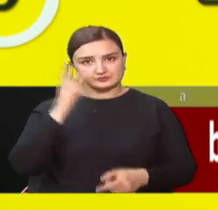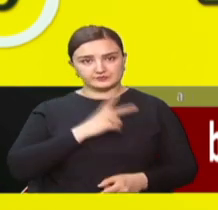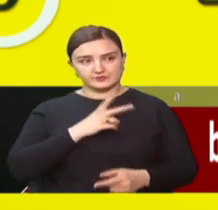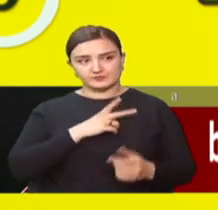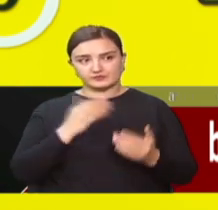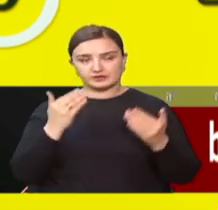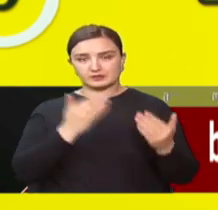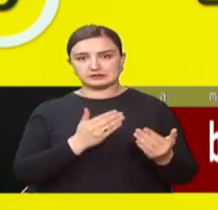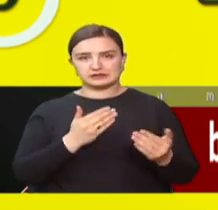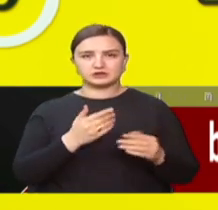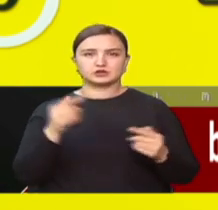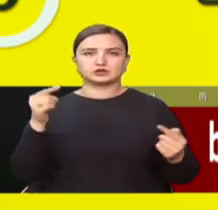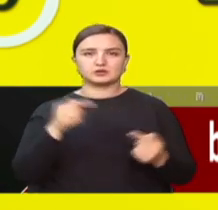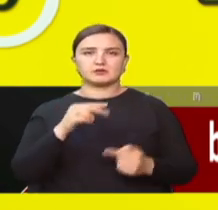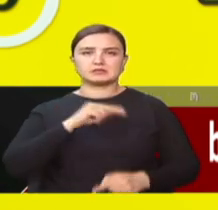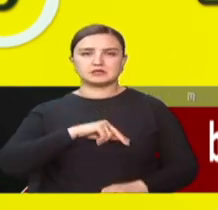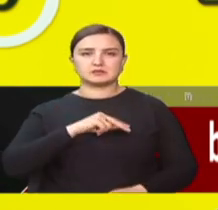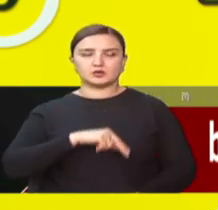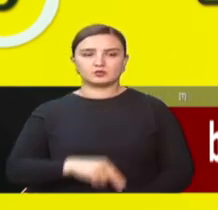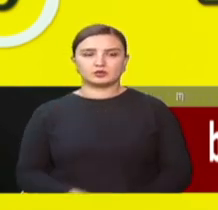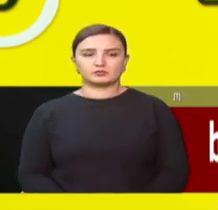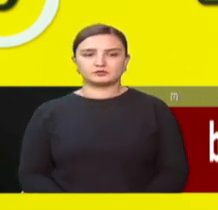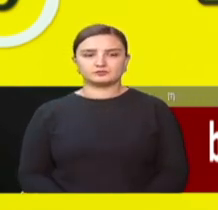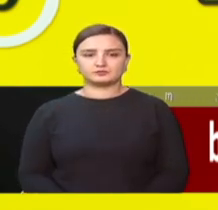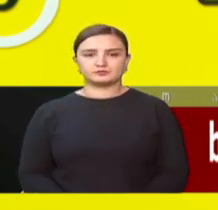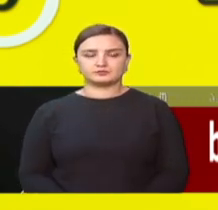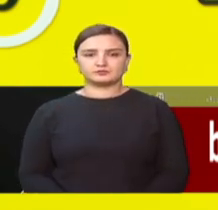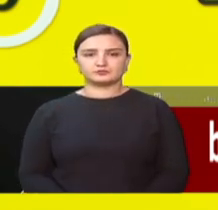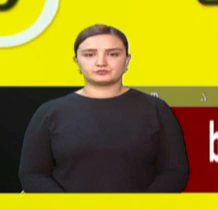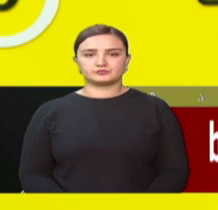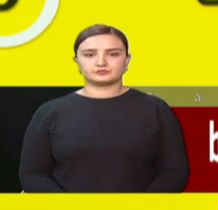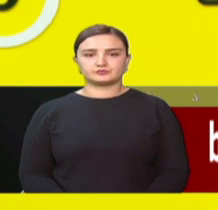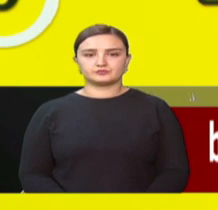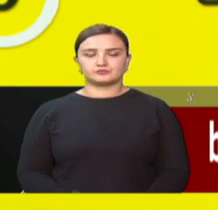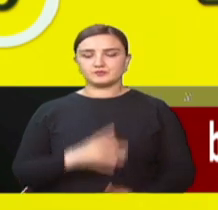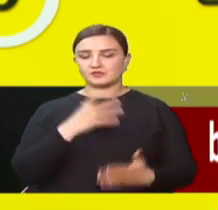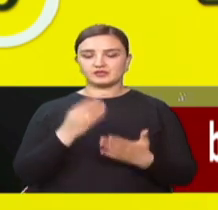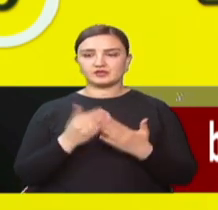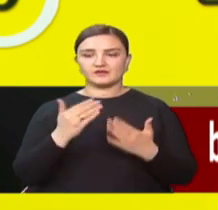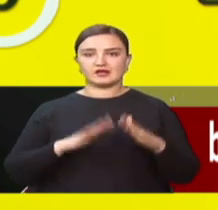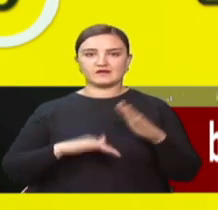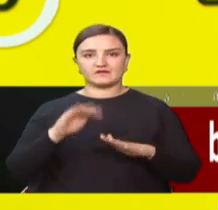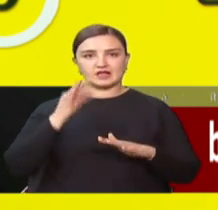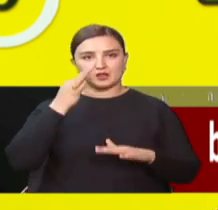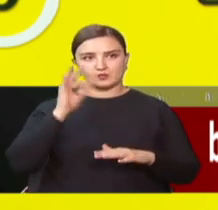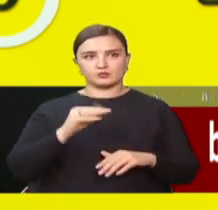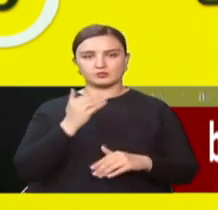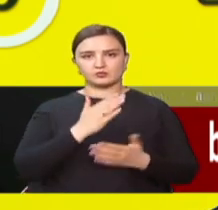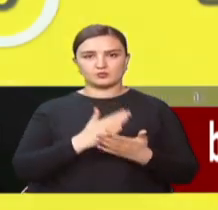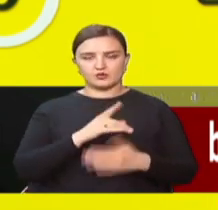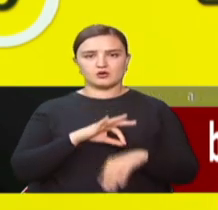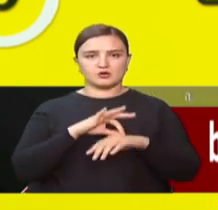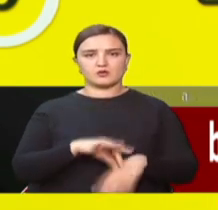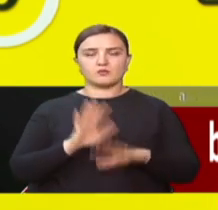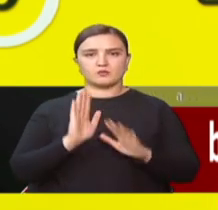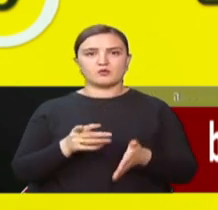ბრიტანეთის შესაბამისი სამსახურები, რომელს გამოირჩევიან თავიანთი კვალიფიციურებით, ისინი რა თქმა უნდა გამოძიებას